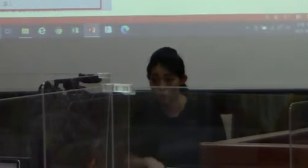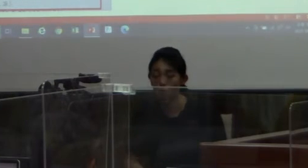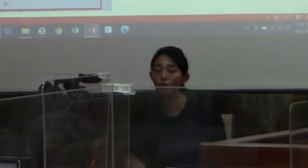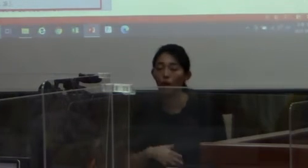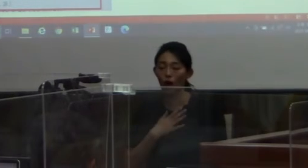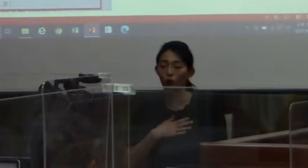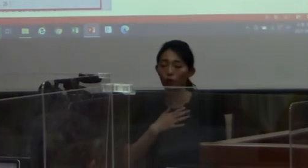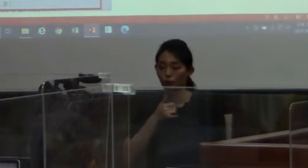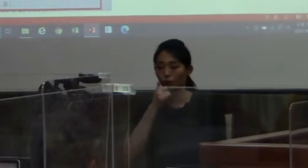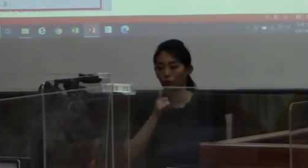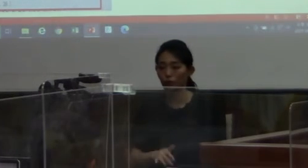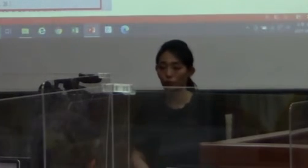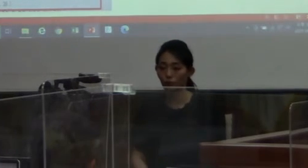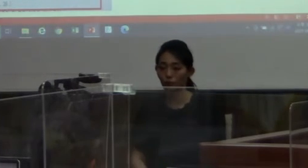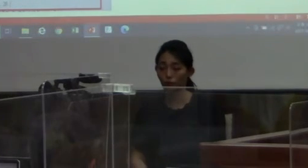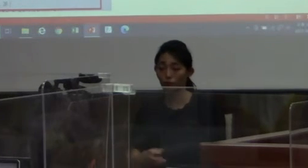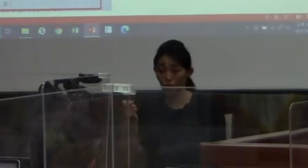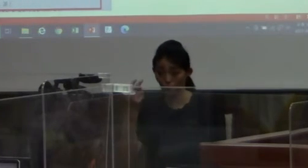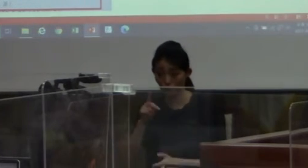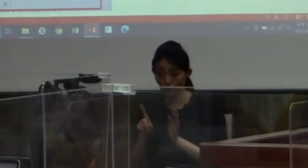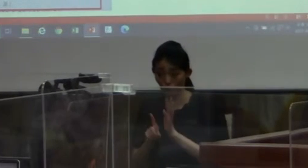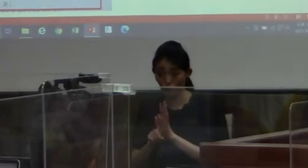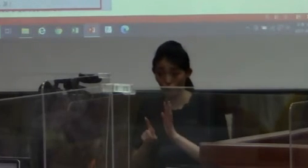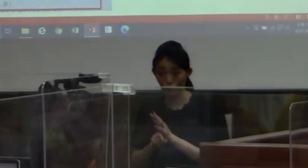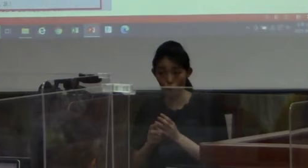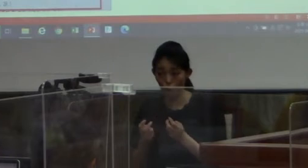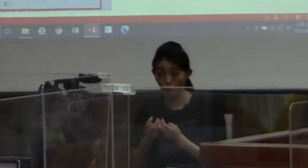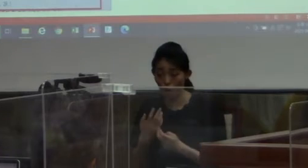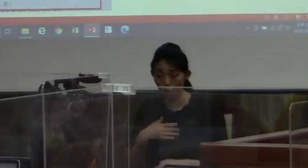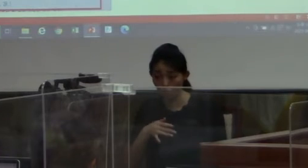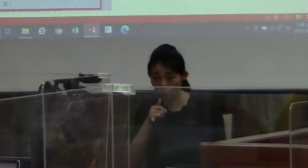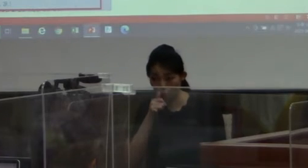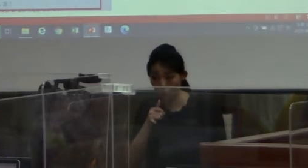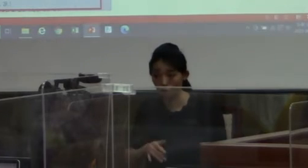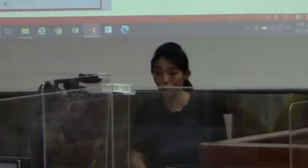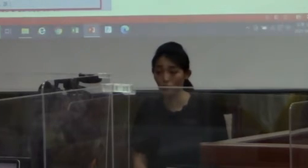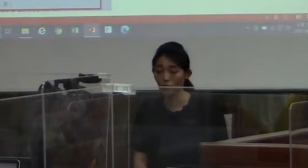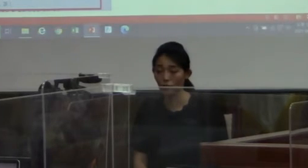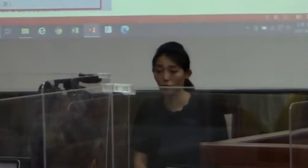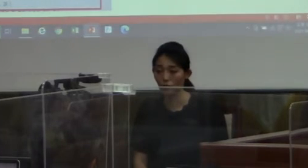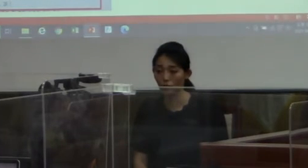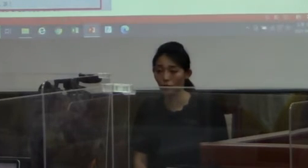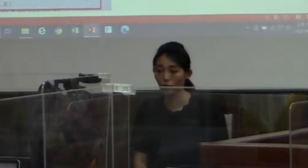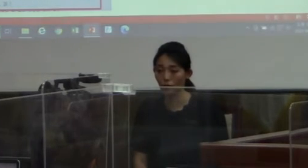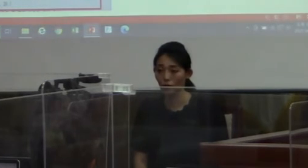구청장님. 네, 받았습니다. 예, 재공고는 할 때는 어떻게 된다는 건 알고 있습니까?